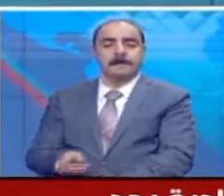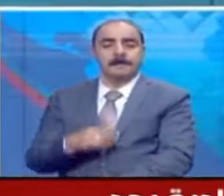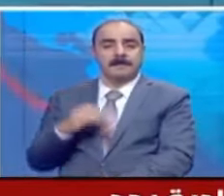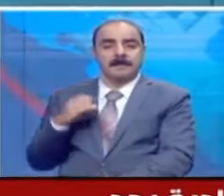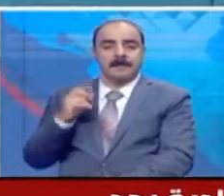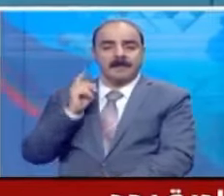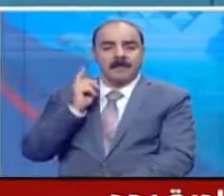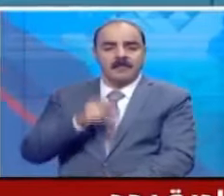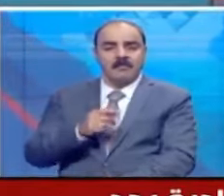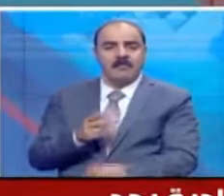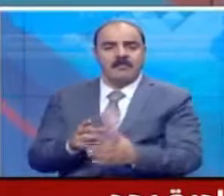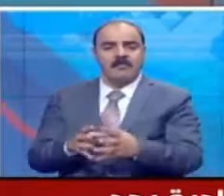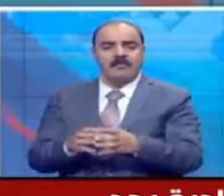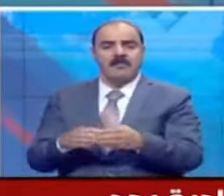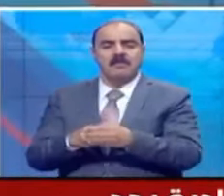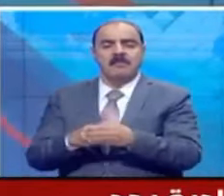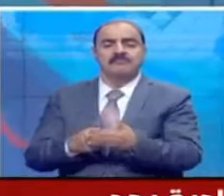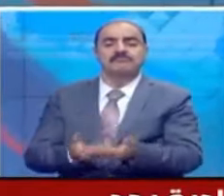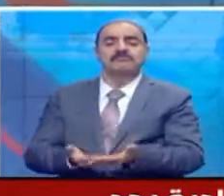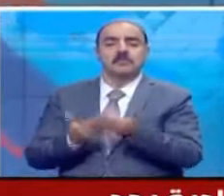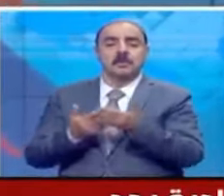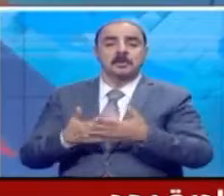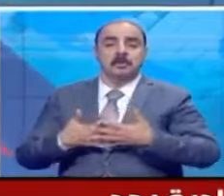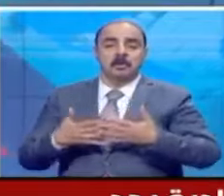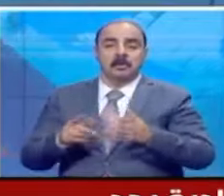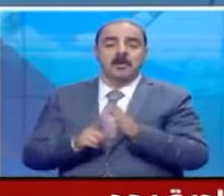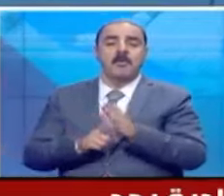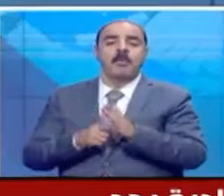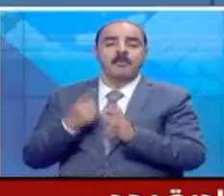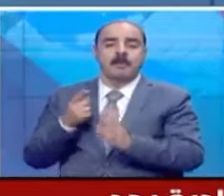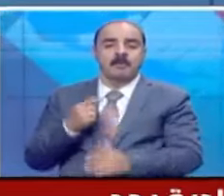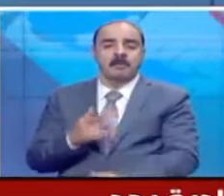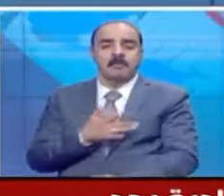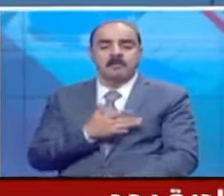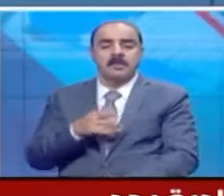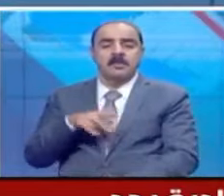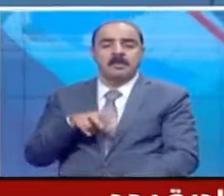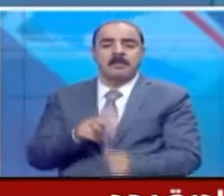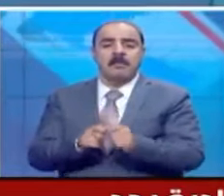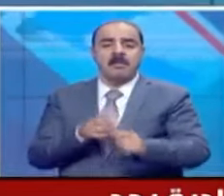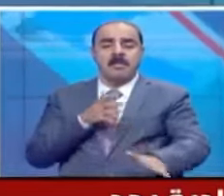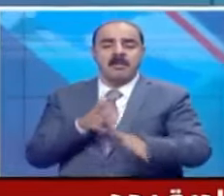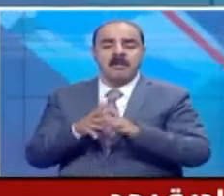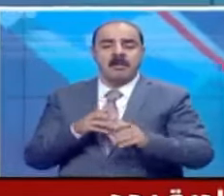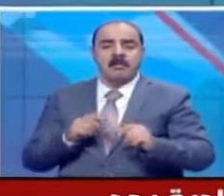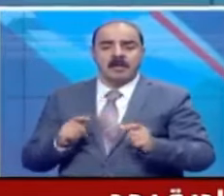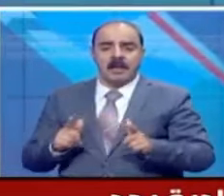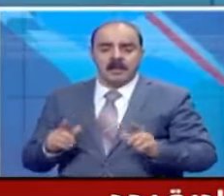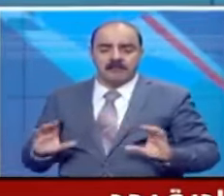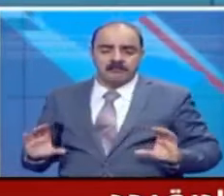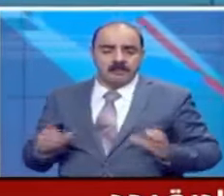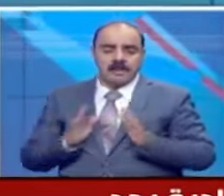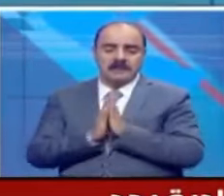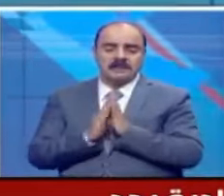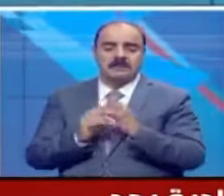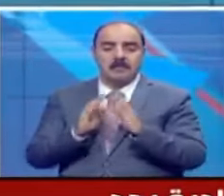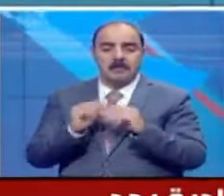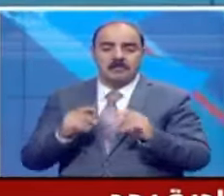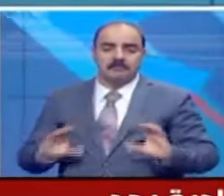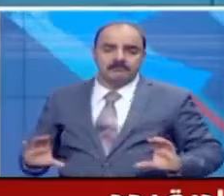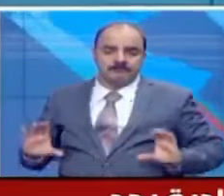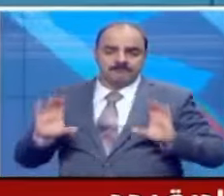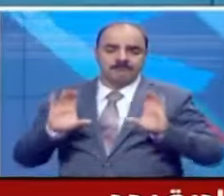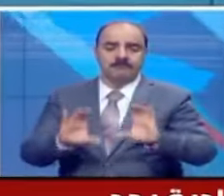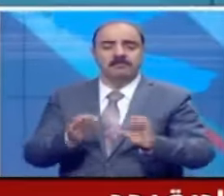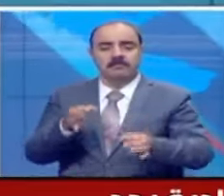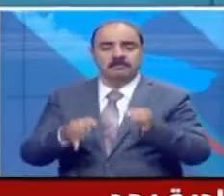وجه السيد الرئيس عبد الفتاح السيسي بتنفيذ أكبر حزمة اجتماعية عاجلة للحماية الاجتماعية بقيمة 180 مليار جنيه،